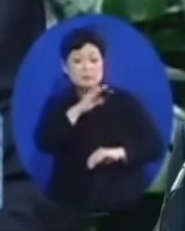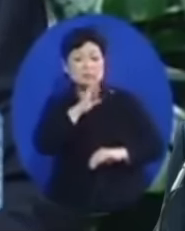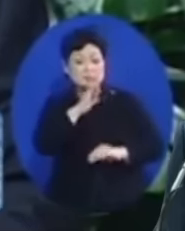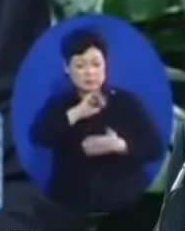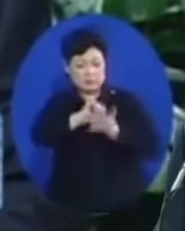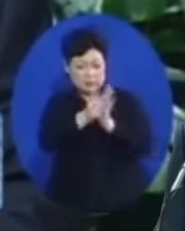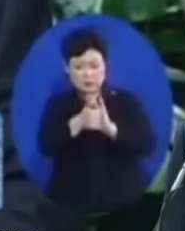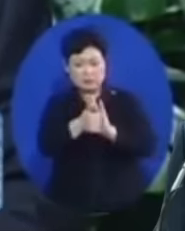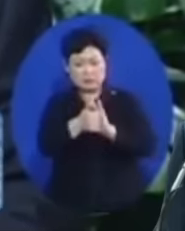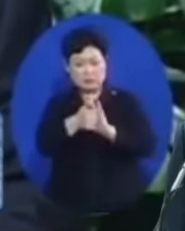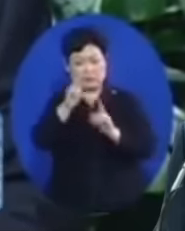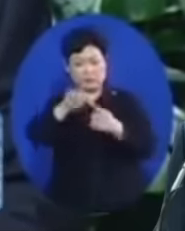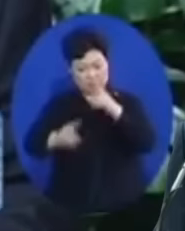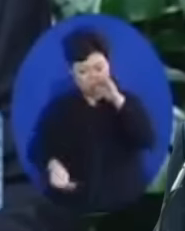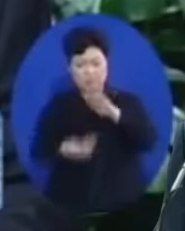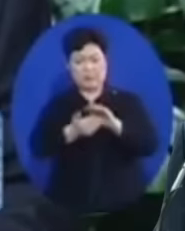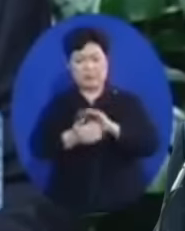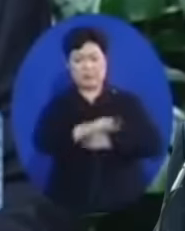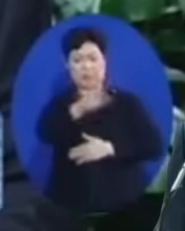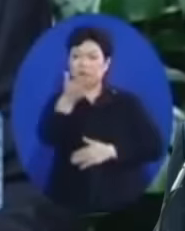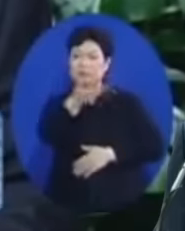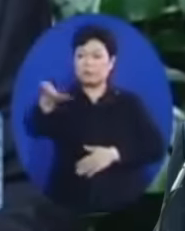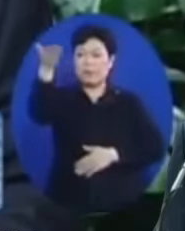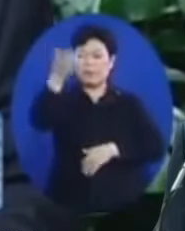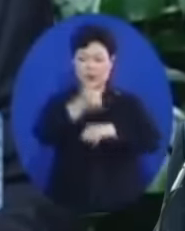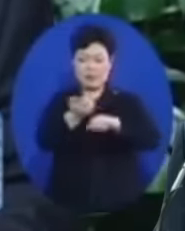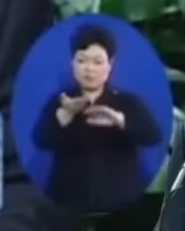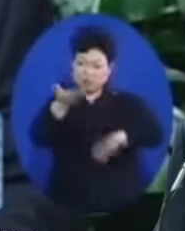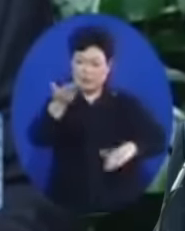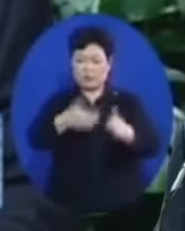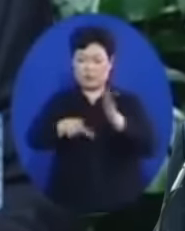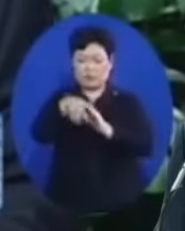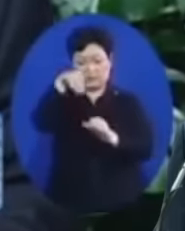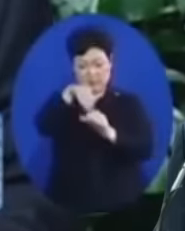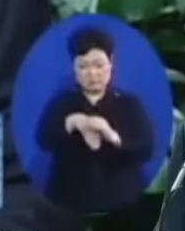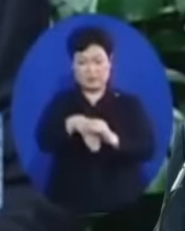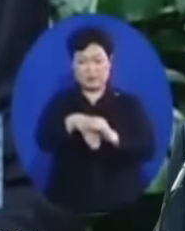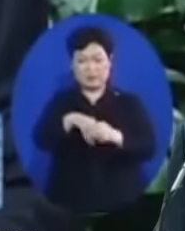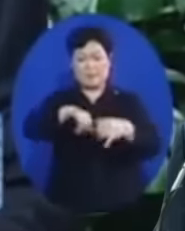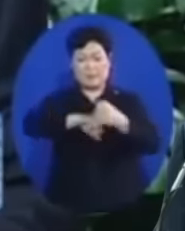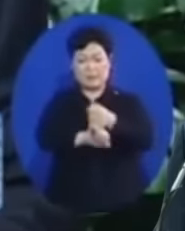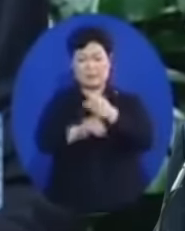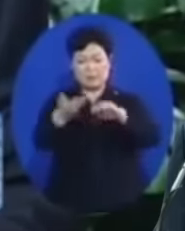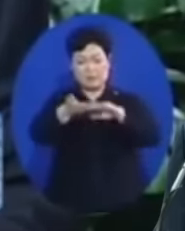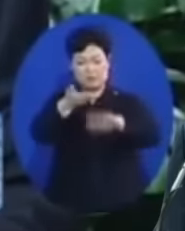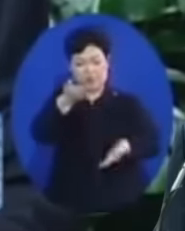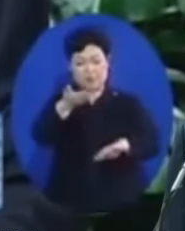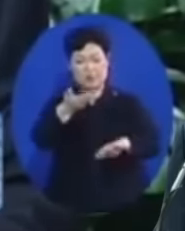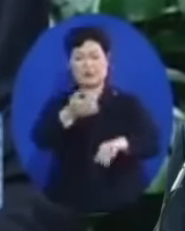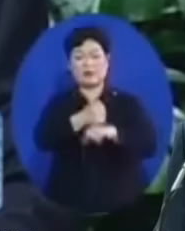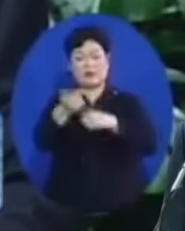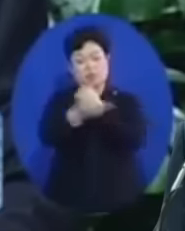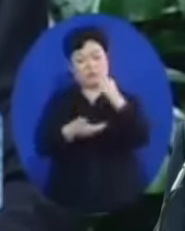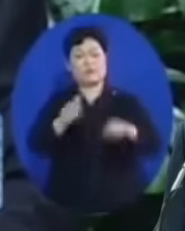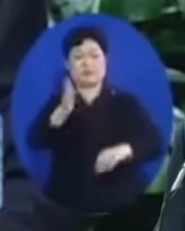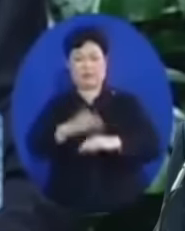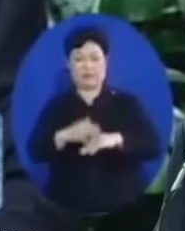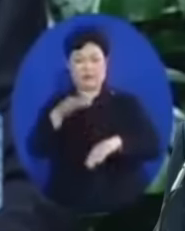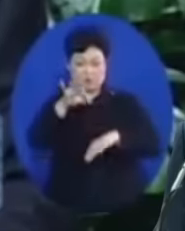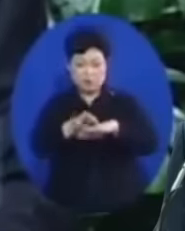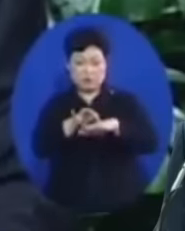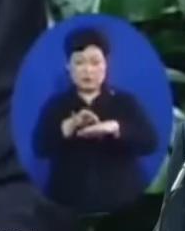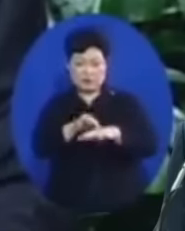거두고 우리 선배가 후배들을 위해서 심어놓으면 반드시 후배들이 거두게 되는 것입니다.